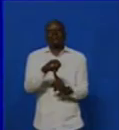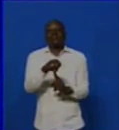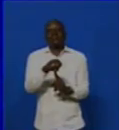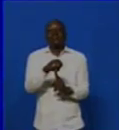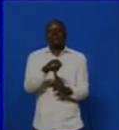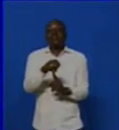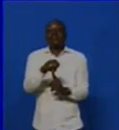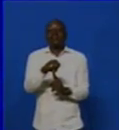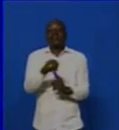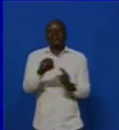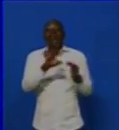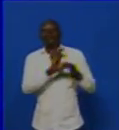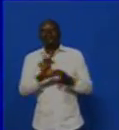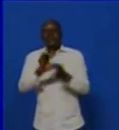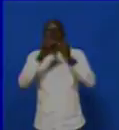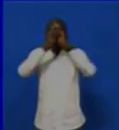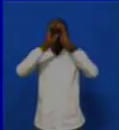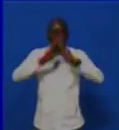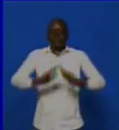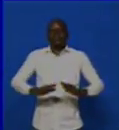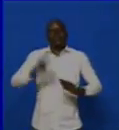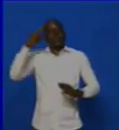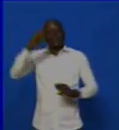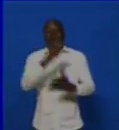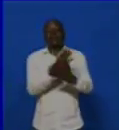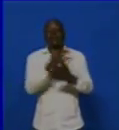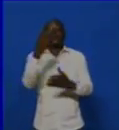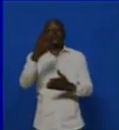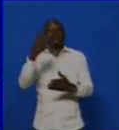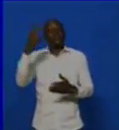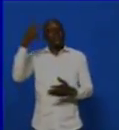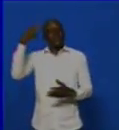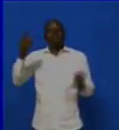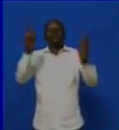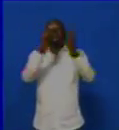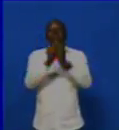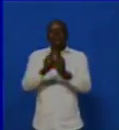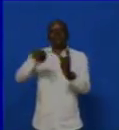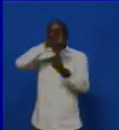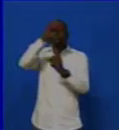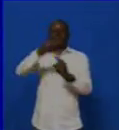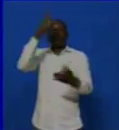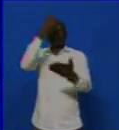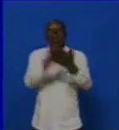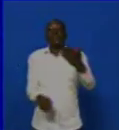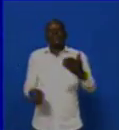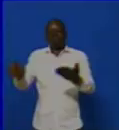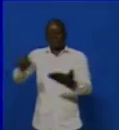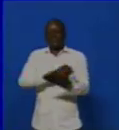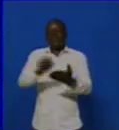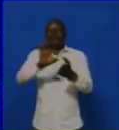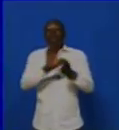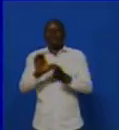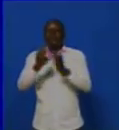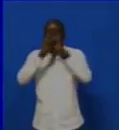Les accords de paix entre l'Éthiopie et l'Érythrée suscitent l'admiration. Réunis lors d'un sommet au cours duquel ils ont signé un accord de paix cimentant